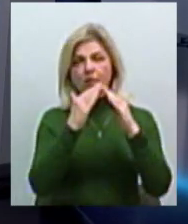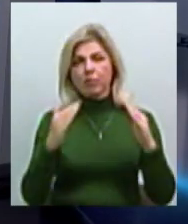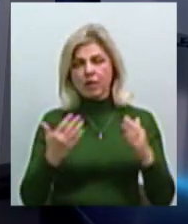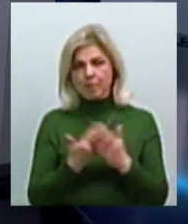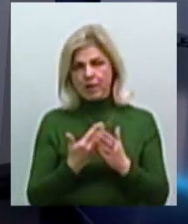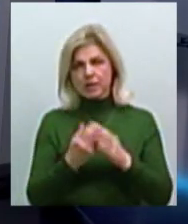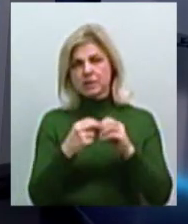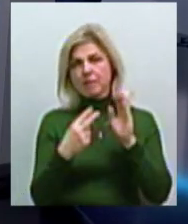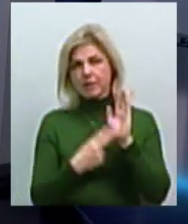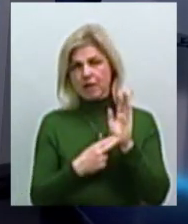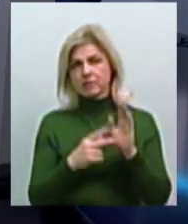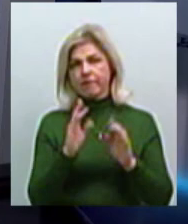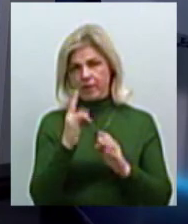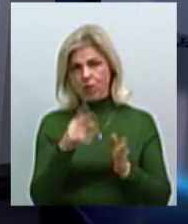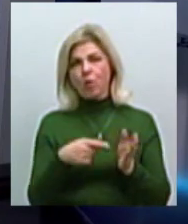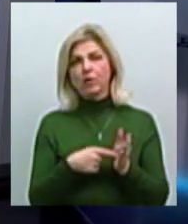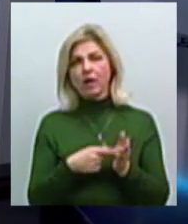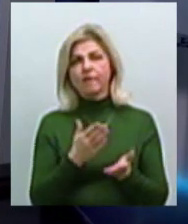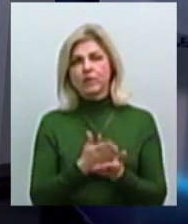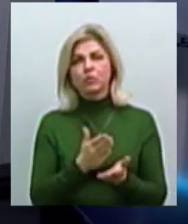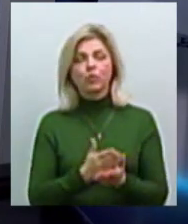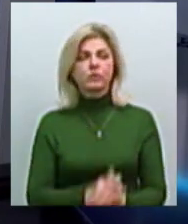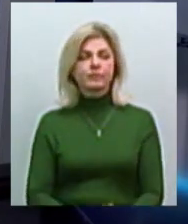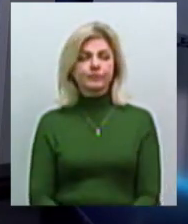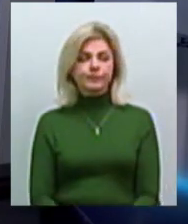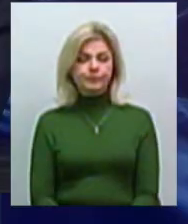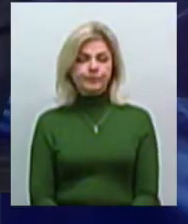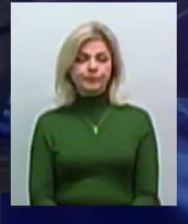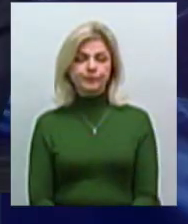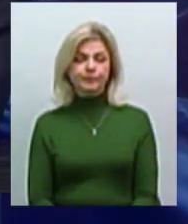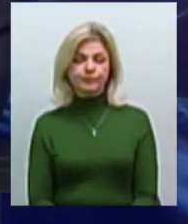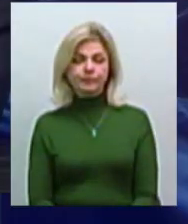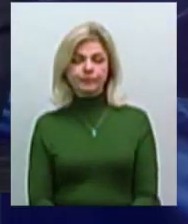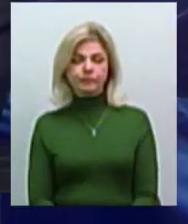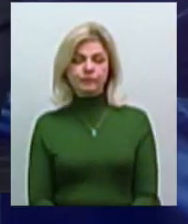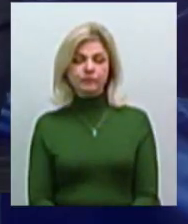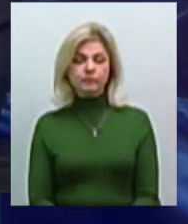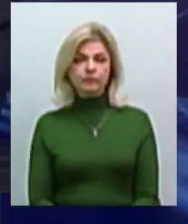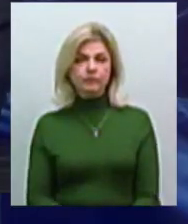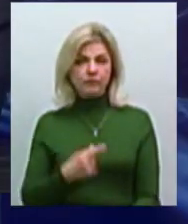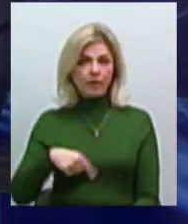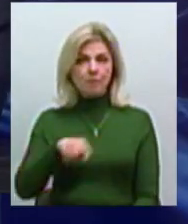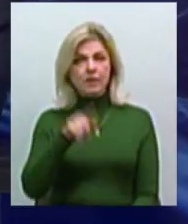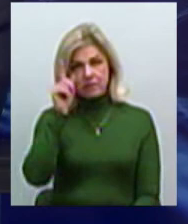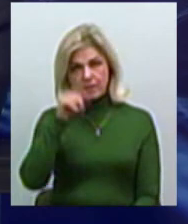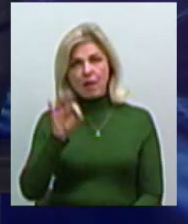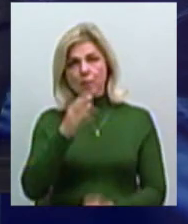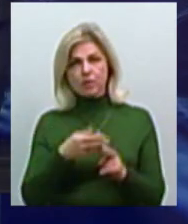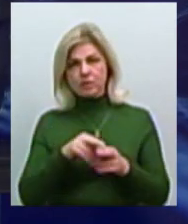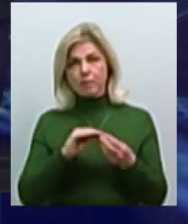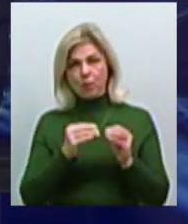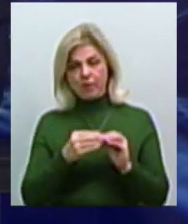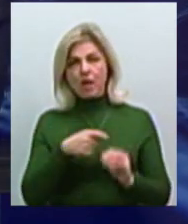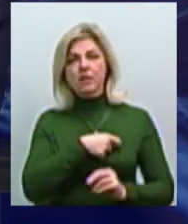17. В Миколаєві існують? Так, так, з дерев'яним перекриттям. Ми знаємо про цю проблему, депутатам